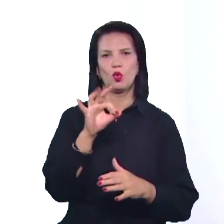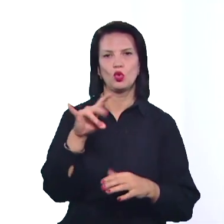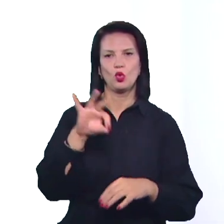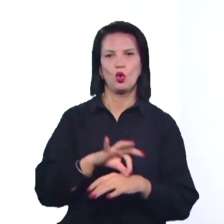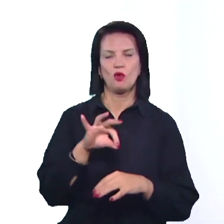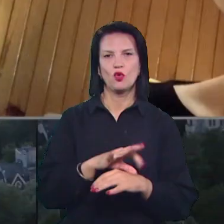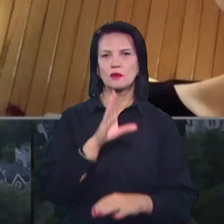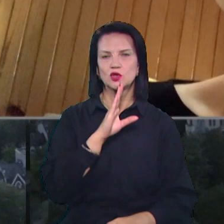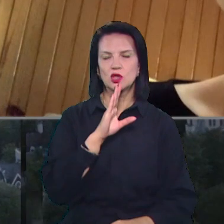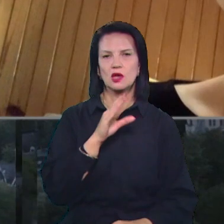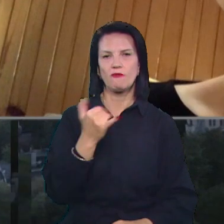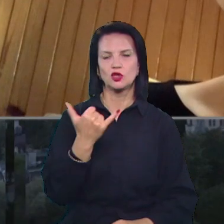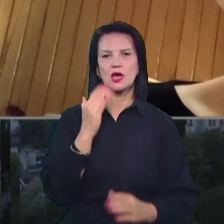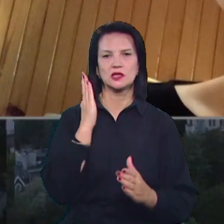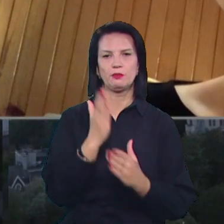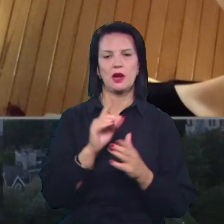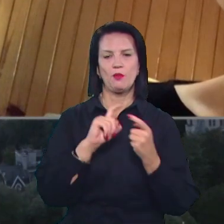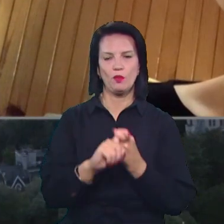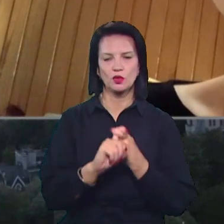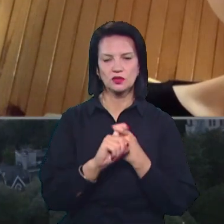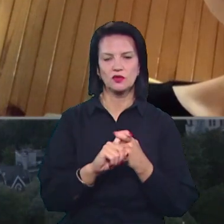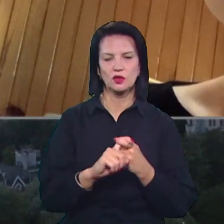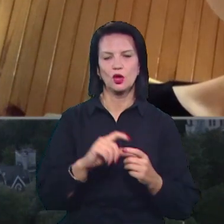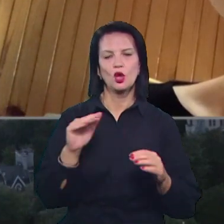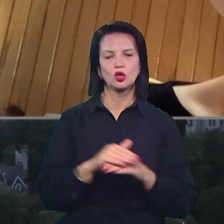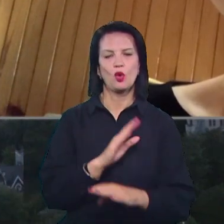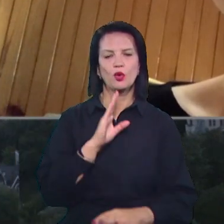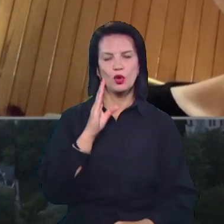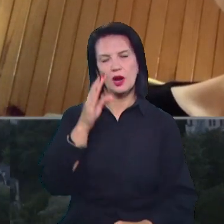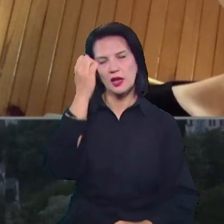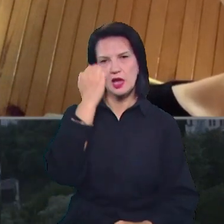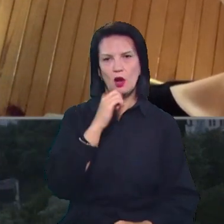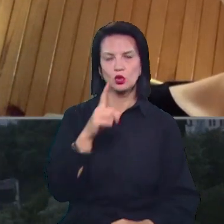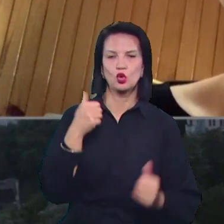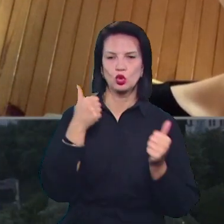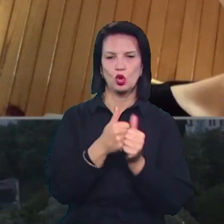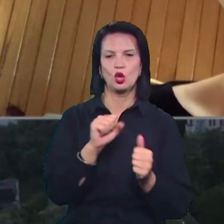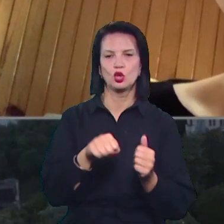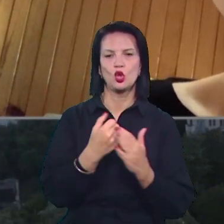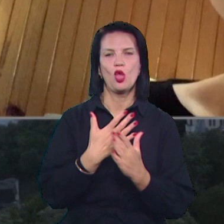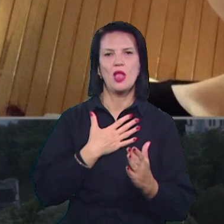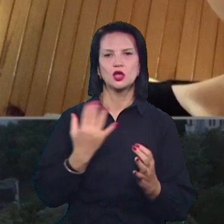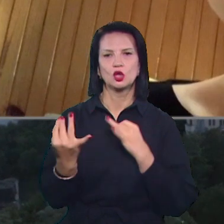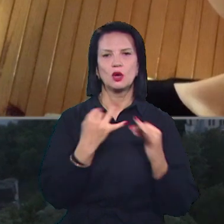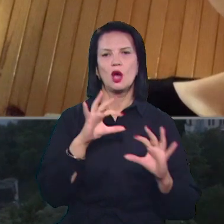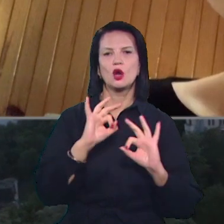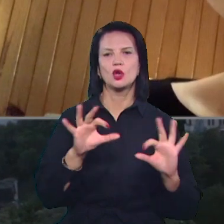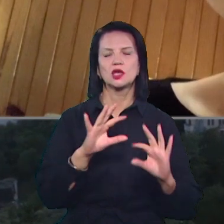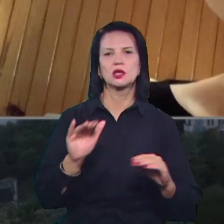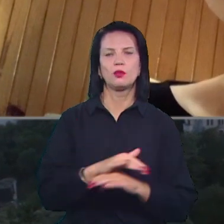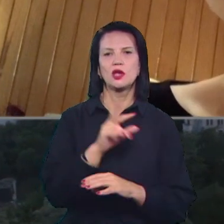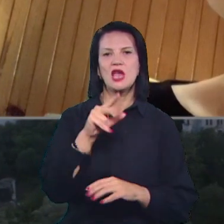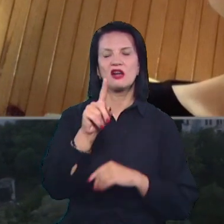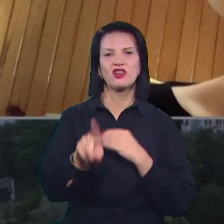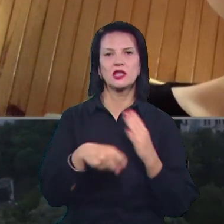прямому зв'язку. Доброго ранку, Дарина. Дякую, що долучилися до нашої розмови. Розкажіть, будь ласка, як ви дізналися про